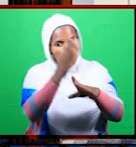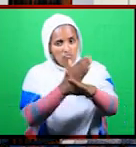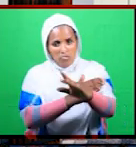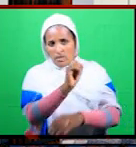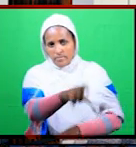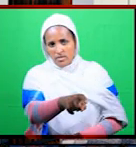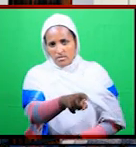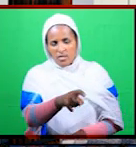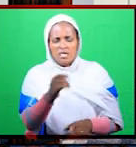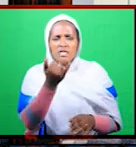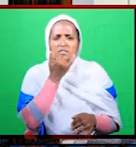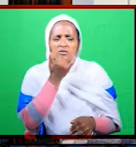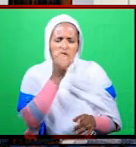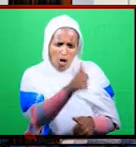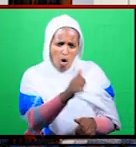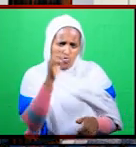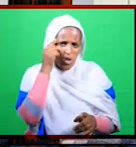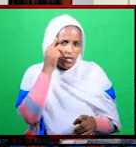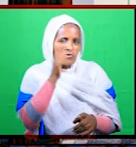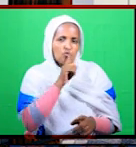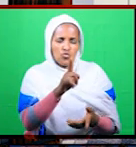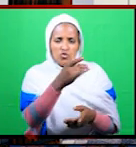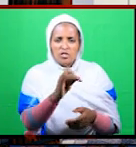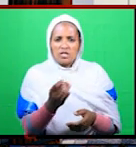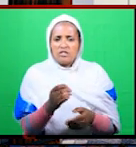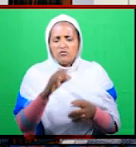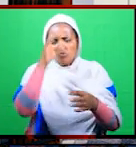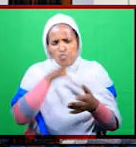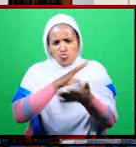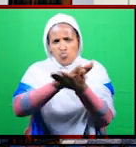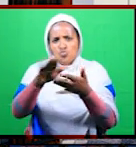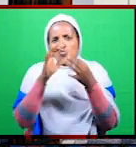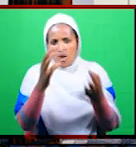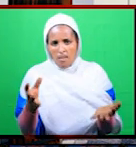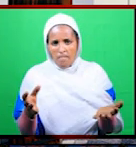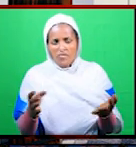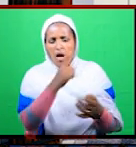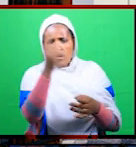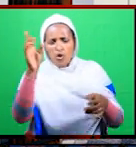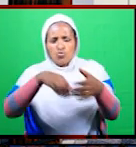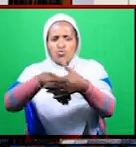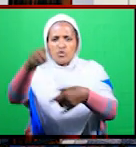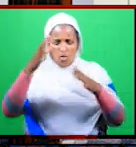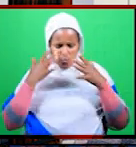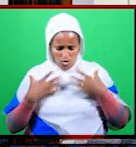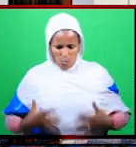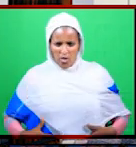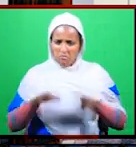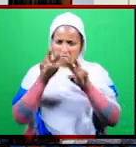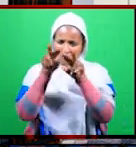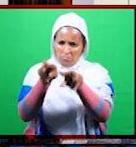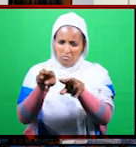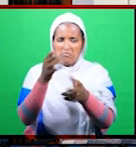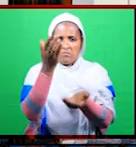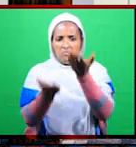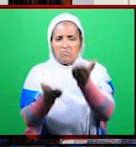የሰውየው አስተሳሰብ ላይ ነው። እና አንዳንዱ ውጫዊ ሰውነትን እየለካ ይውላል፣ ሌላው